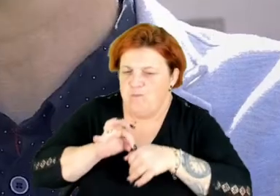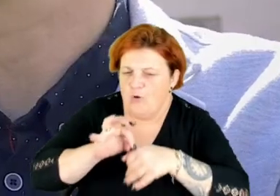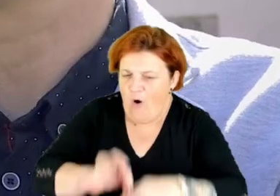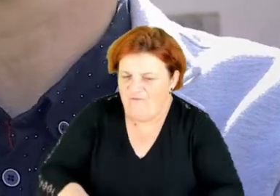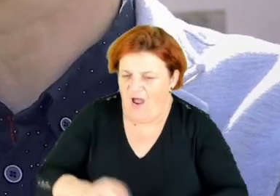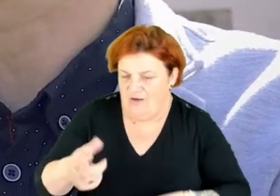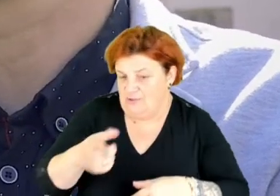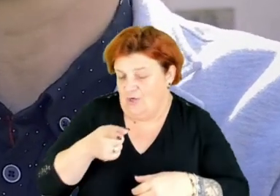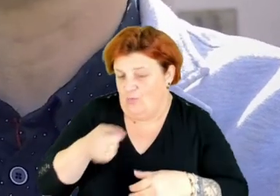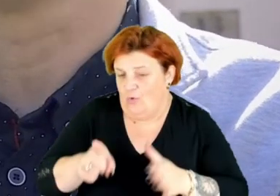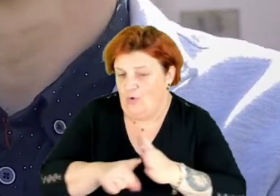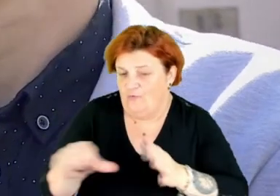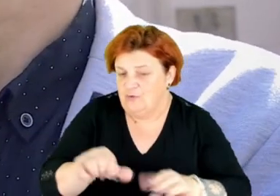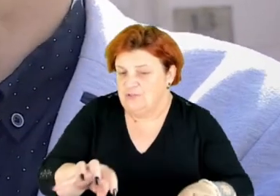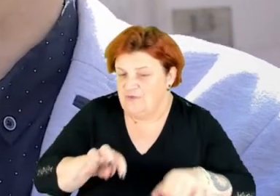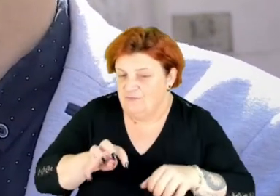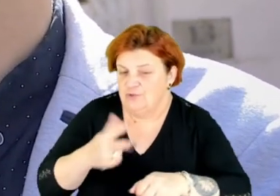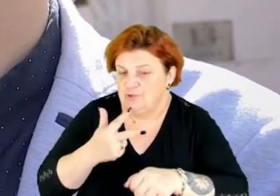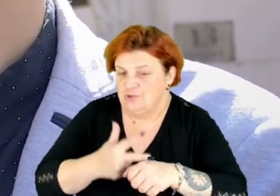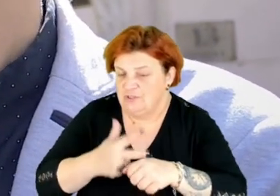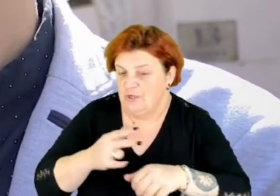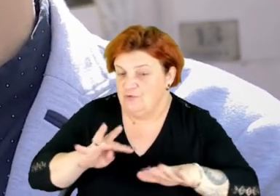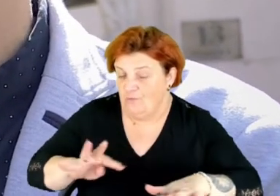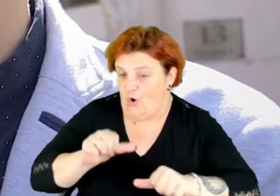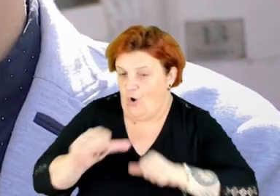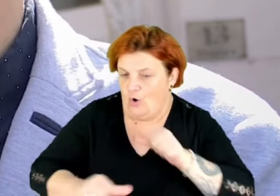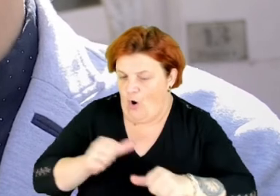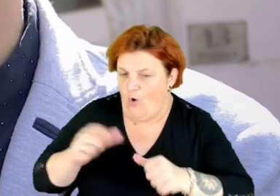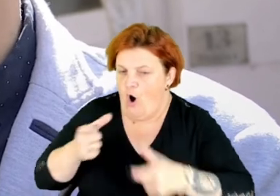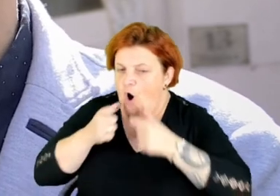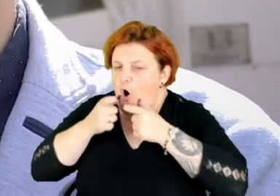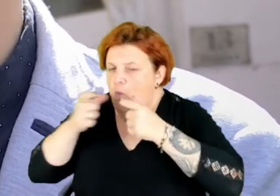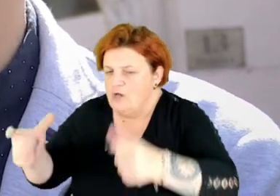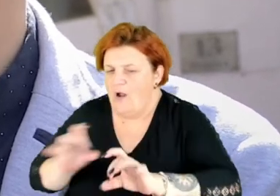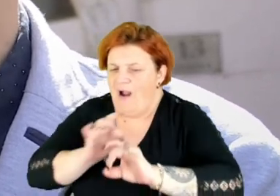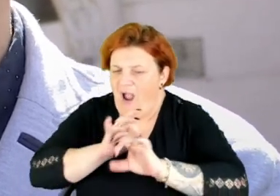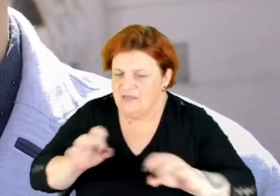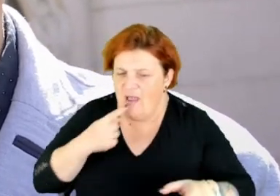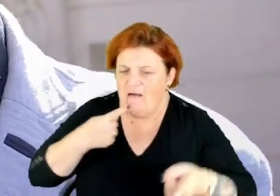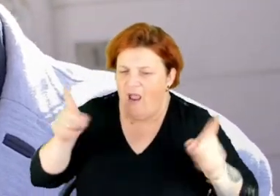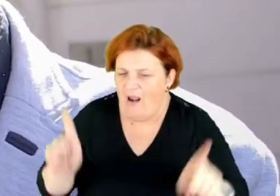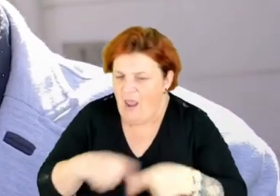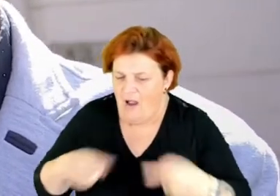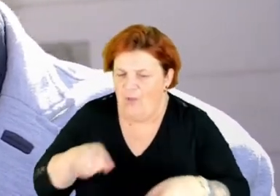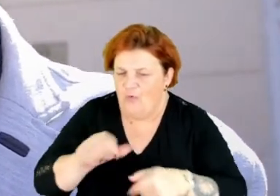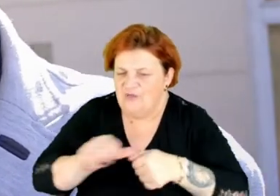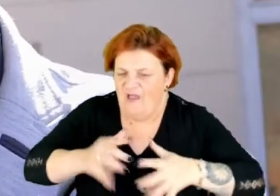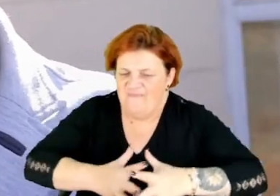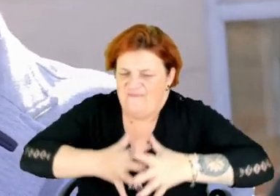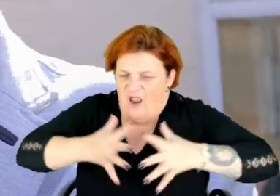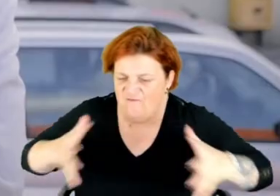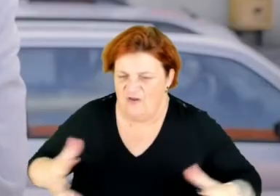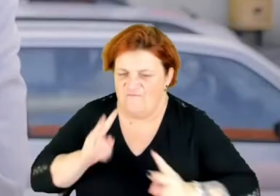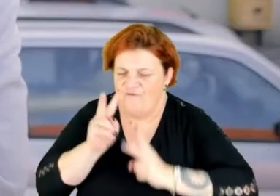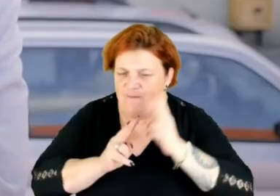do 1939 roku. Ogłaszał się w prasie i reklamie, że to jest największa fabryka